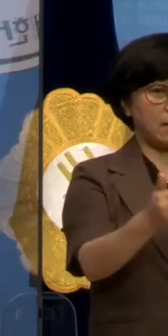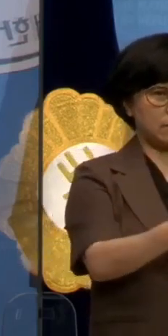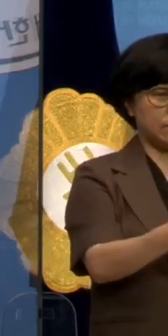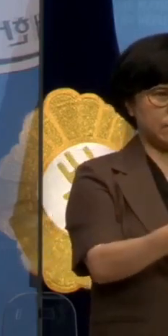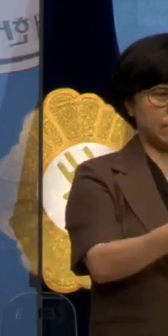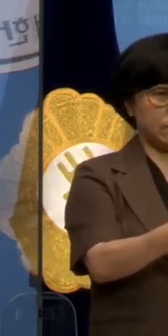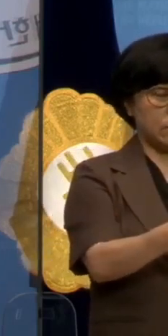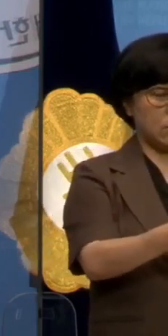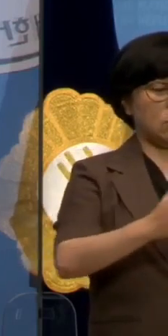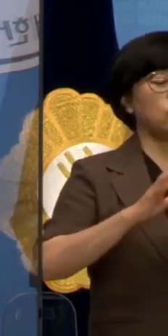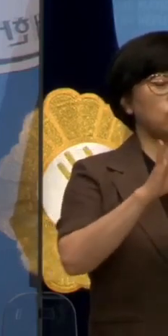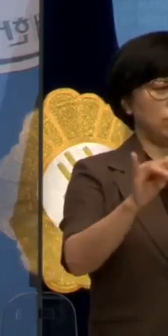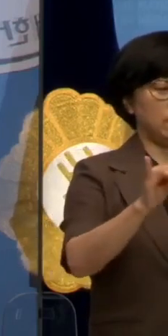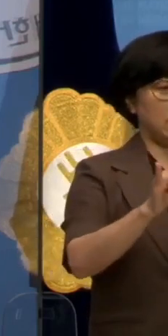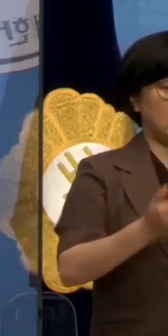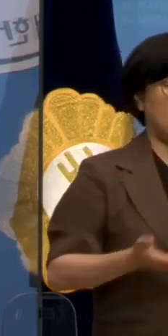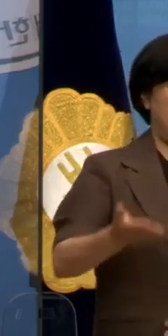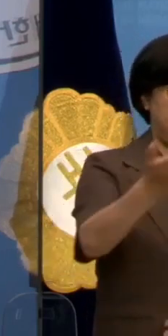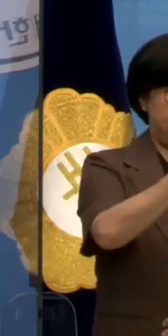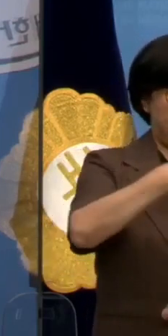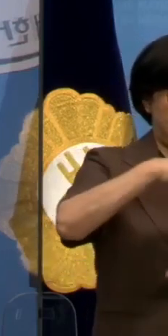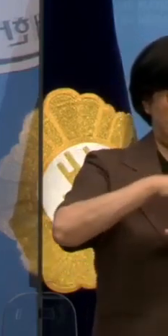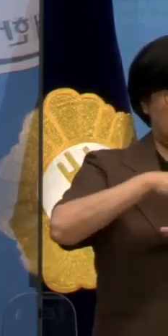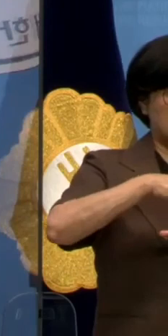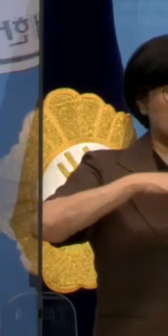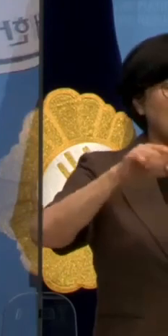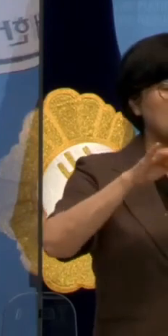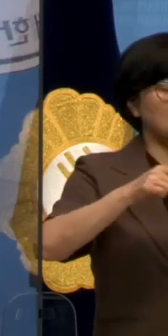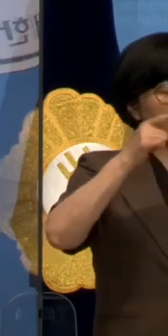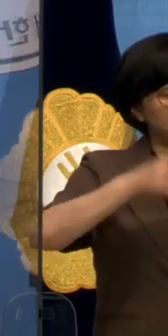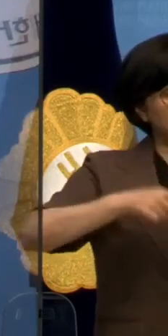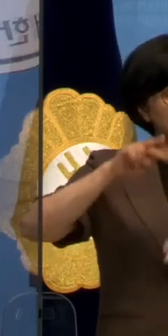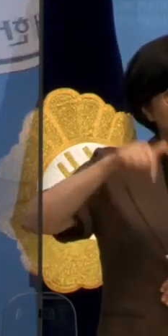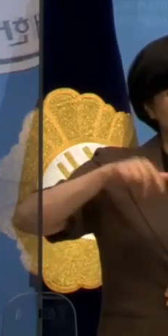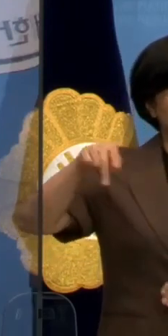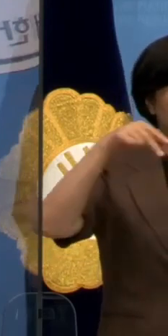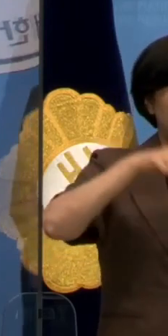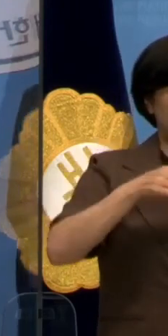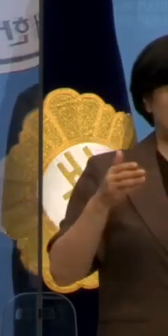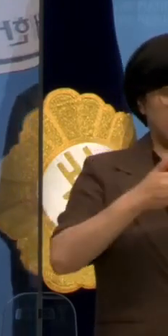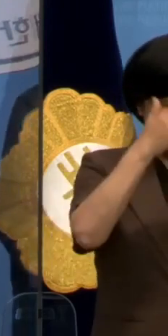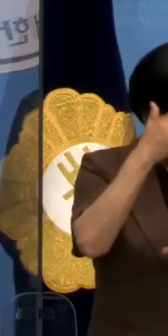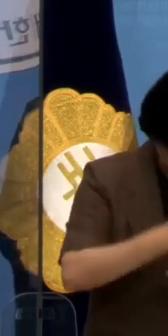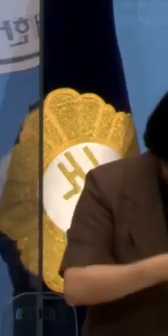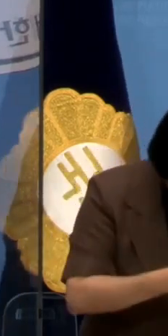만큼 국민 앞에 정치인 윤석열로 서기 바랍니다. 감사합니다.